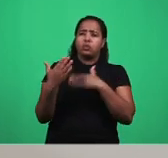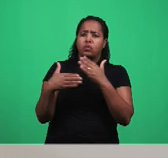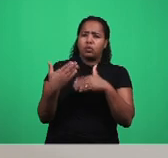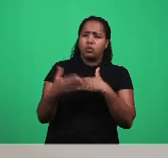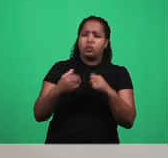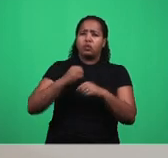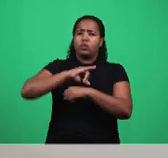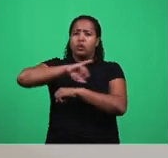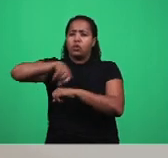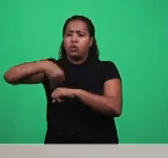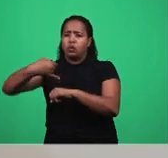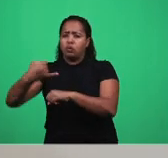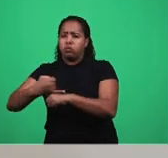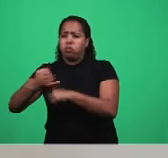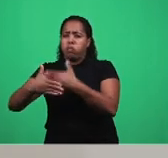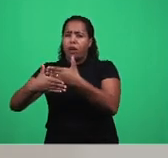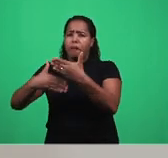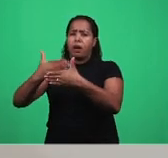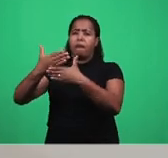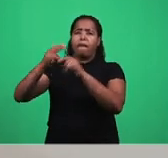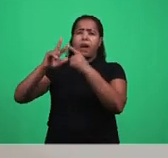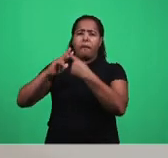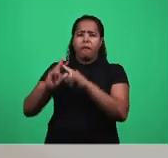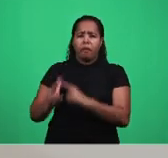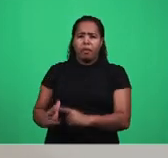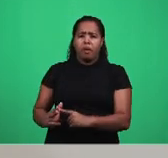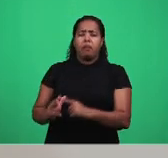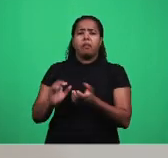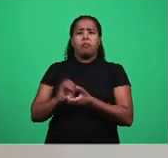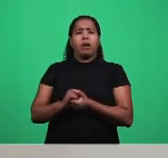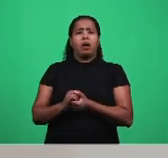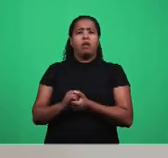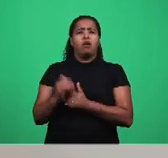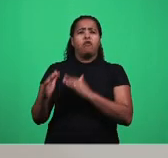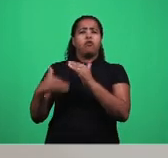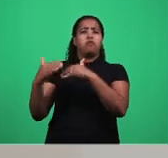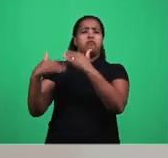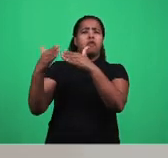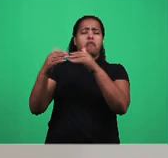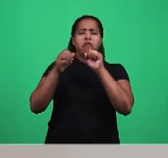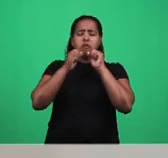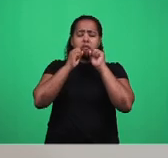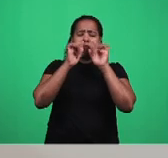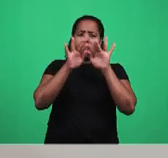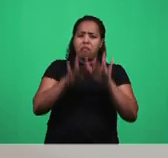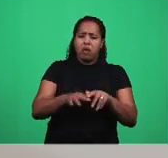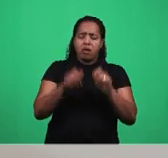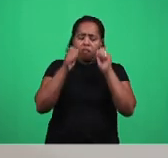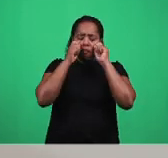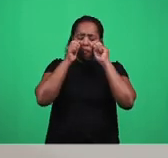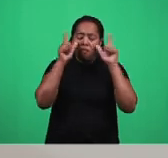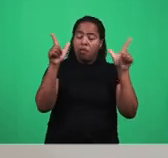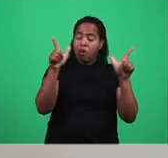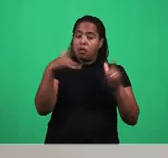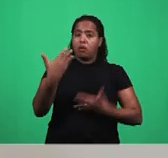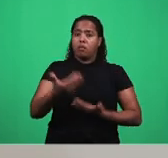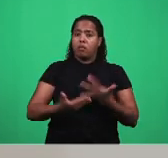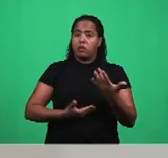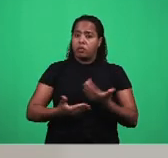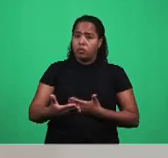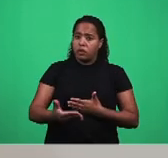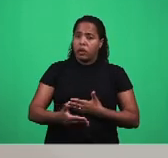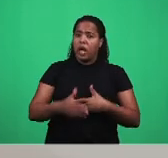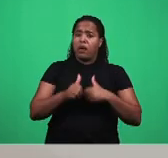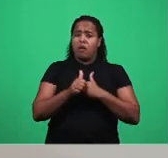Jérusalem. Cela a été un grand pas. Il y a eu une grande bénédiction, un éveil parmi les frères et sœurs, une